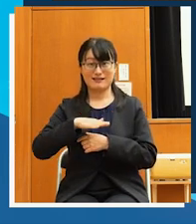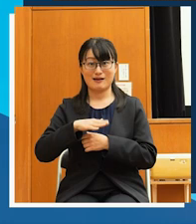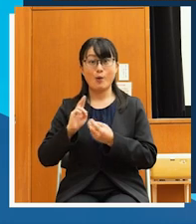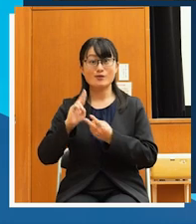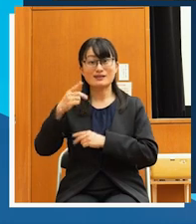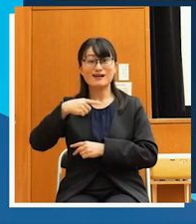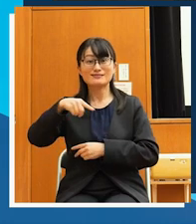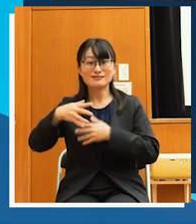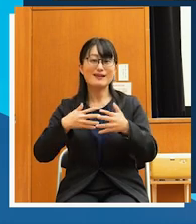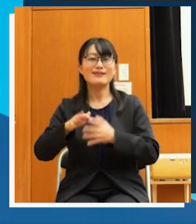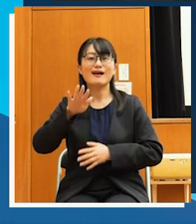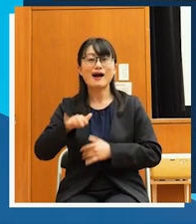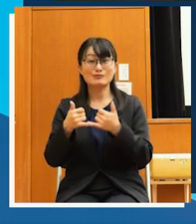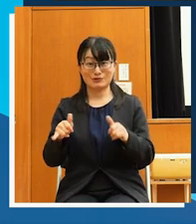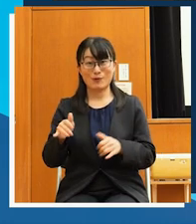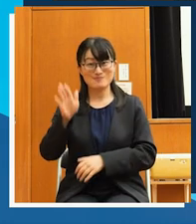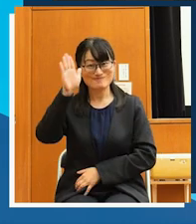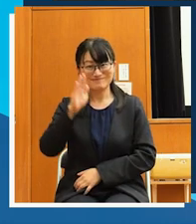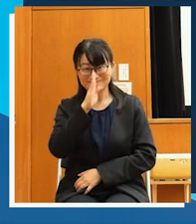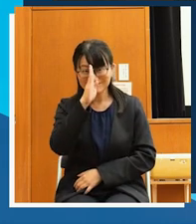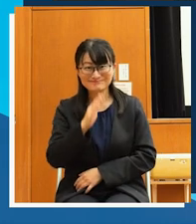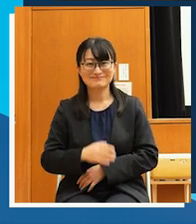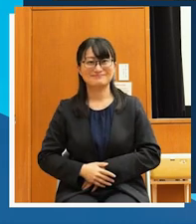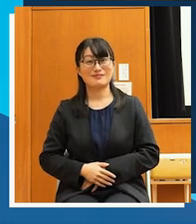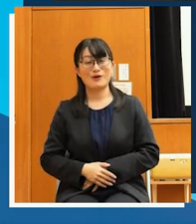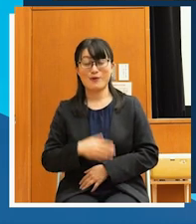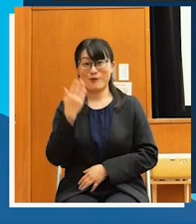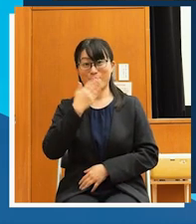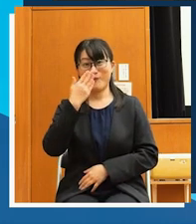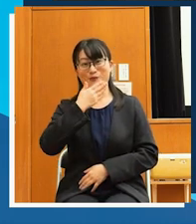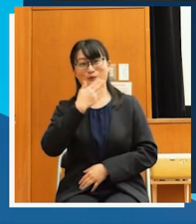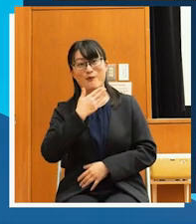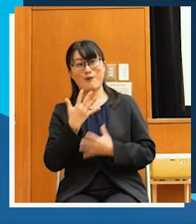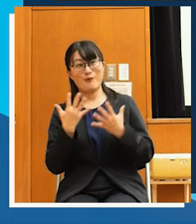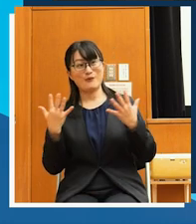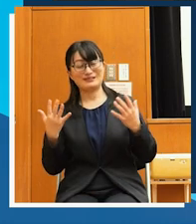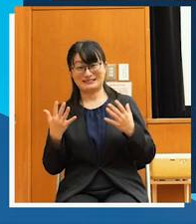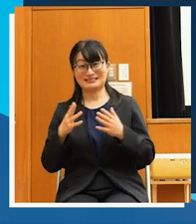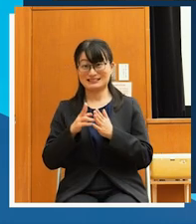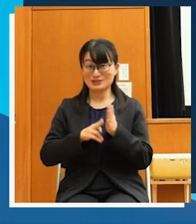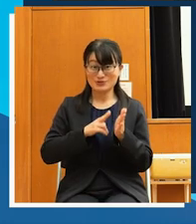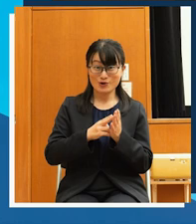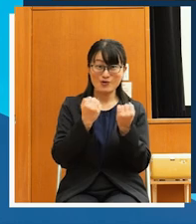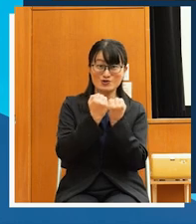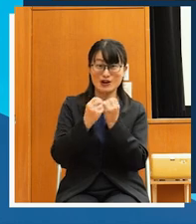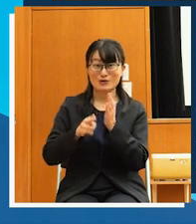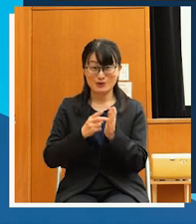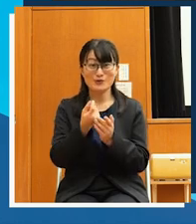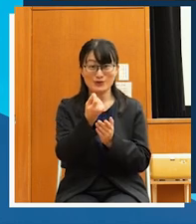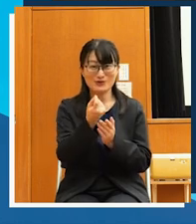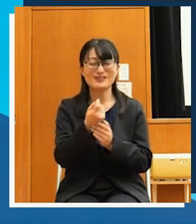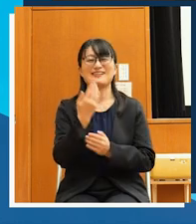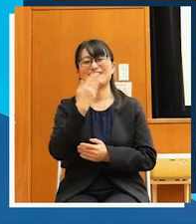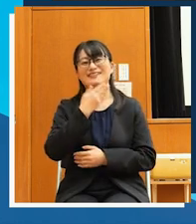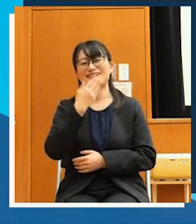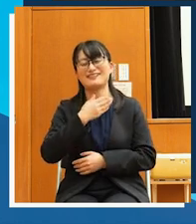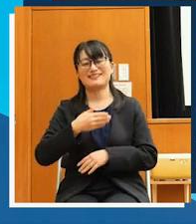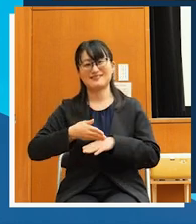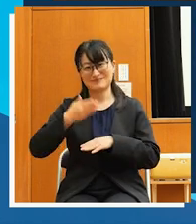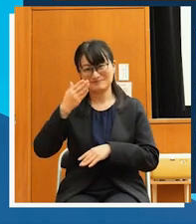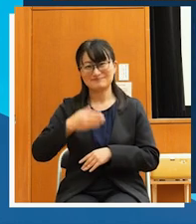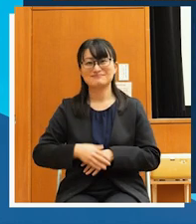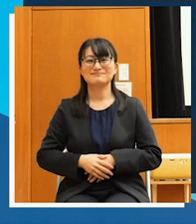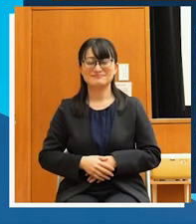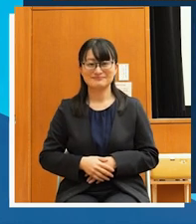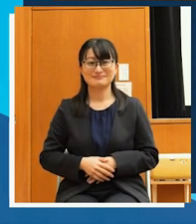あるよっていう方どのぐらいいらっしゃいますか手あげていただけますか多いですね修学旅行とかですかねありがとうございますそうしたら